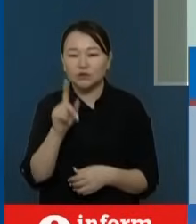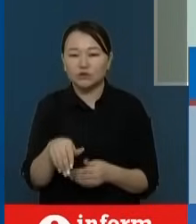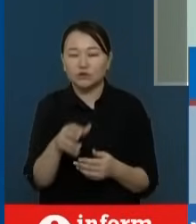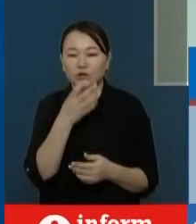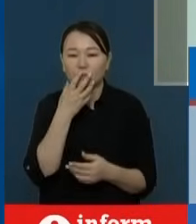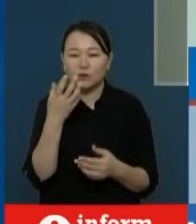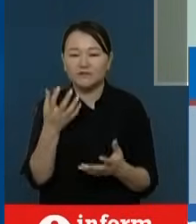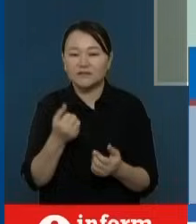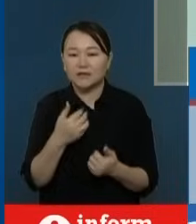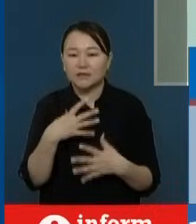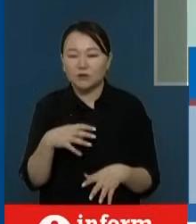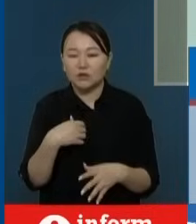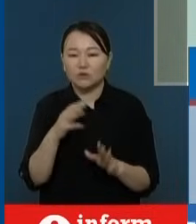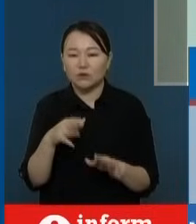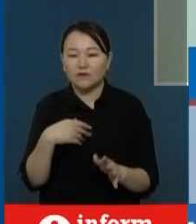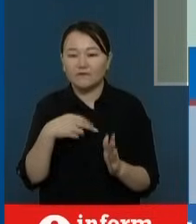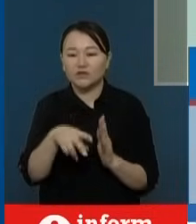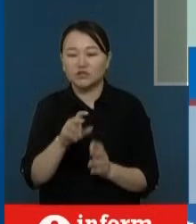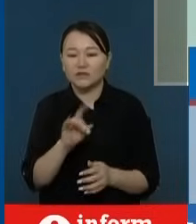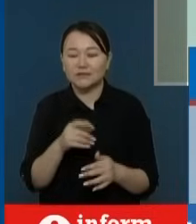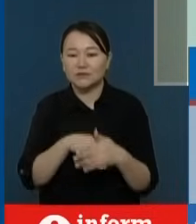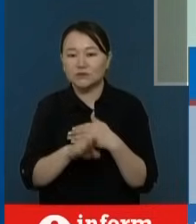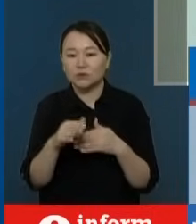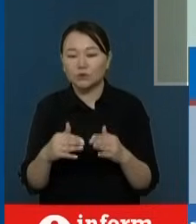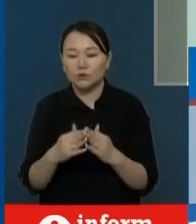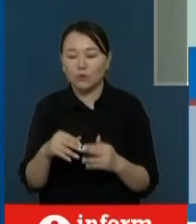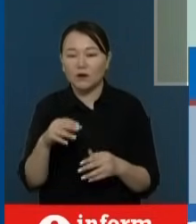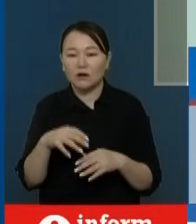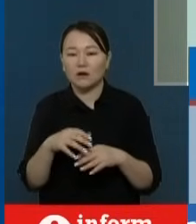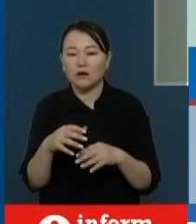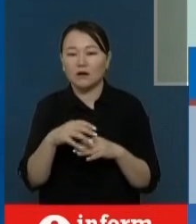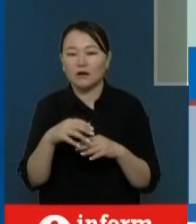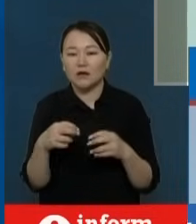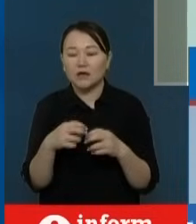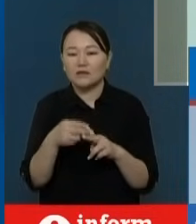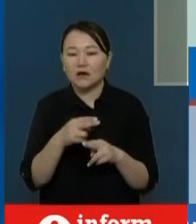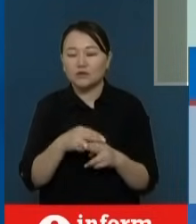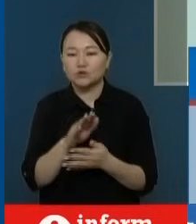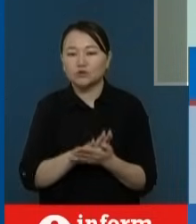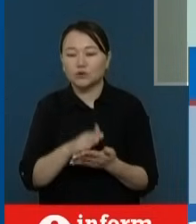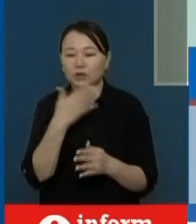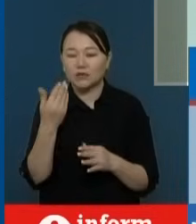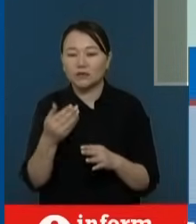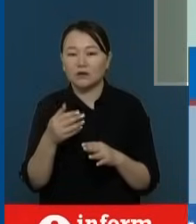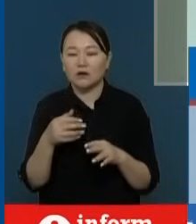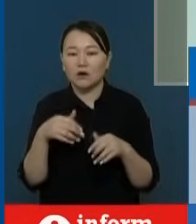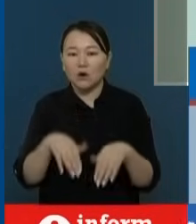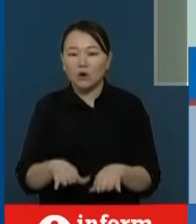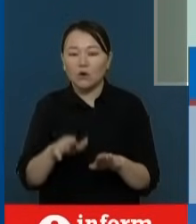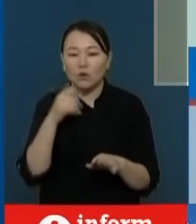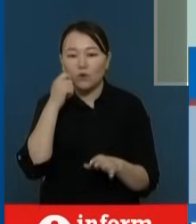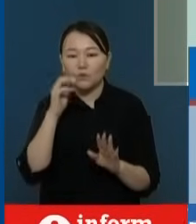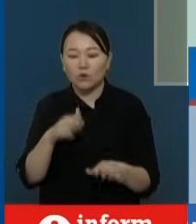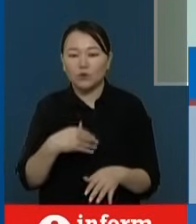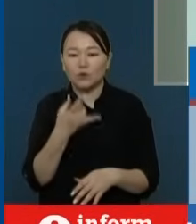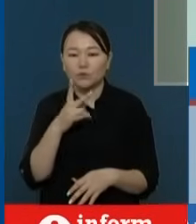теплых не взяли. Я вот вышла из дома, галош одела, носки, там ничего нету. Мне